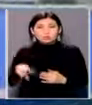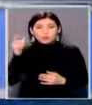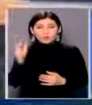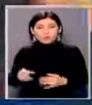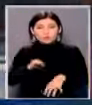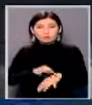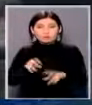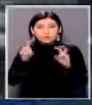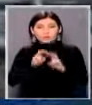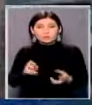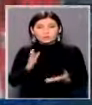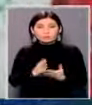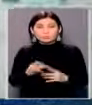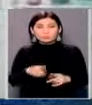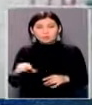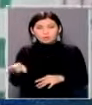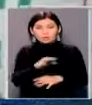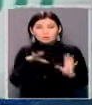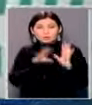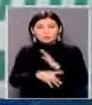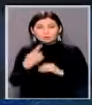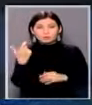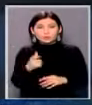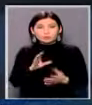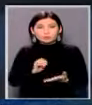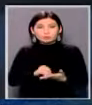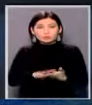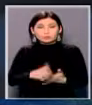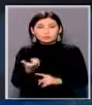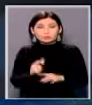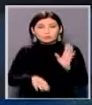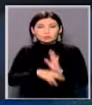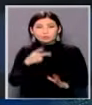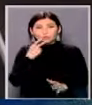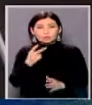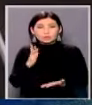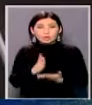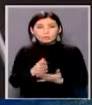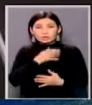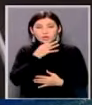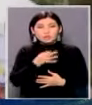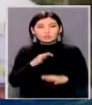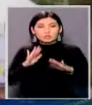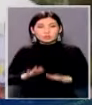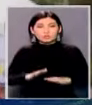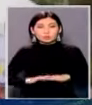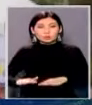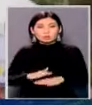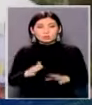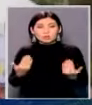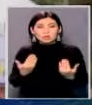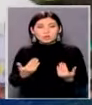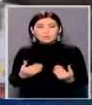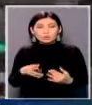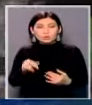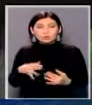адамнан вирус анықталған. Бұл осы аймақта соңғы бір айда тіркеліп отырған ең жоғарғы көрсеткіш. Айта кетейік, жергілікті үкімет жақындағына